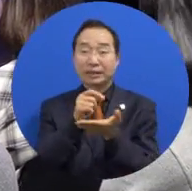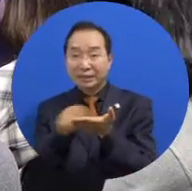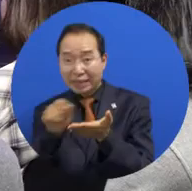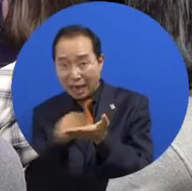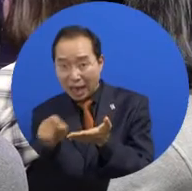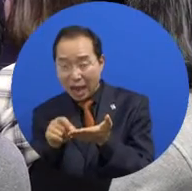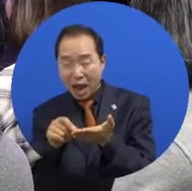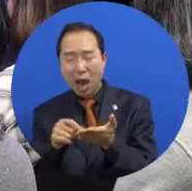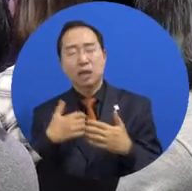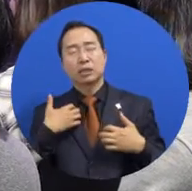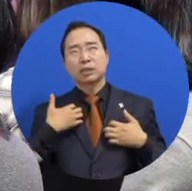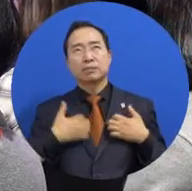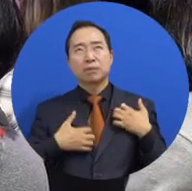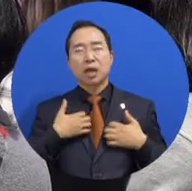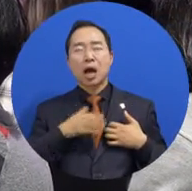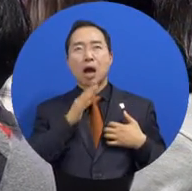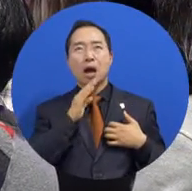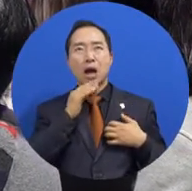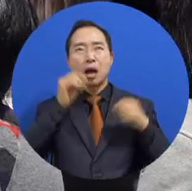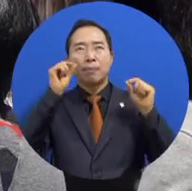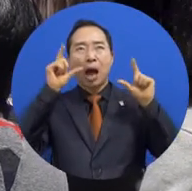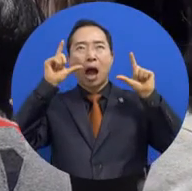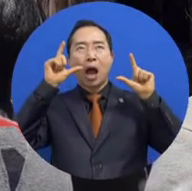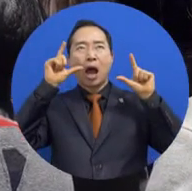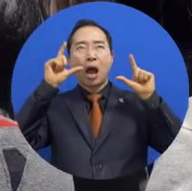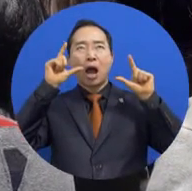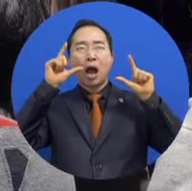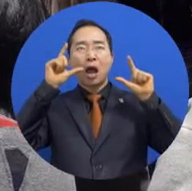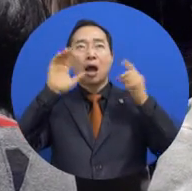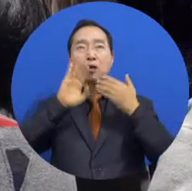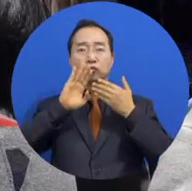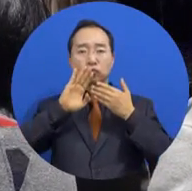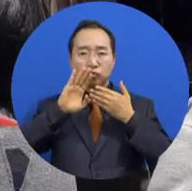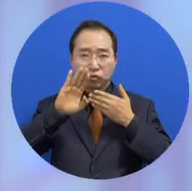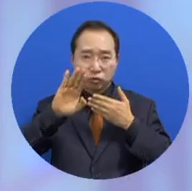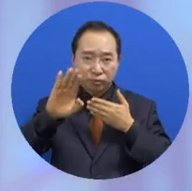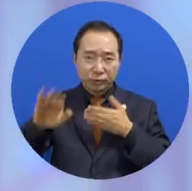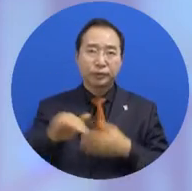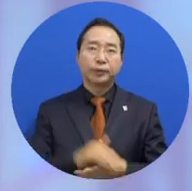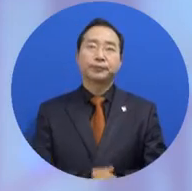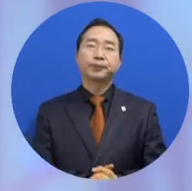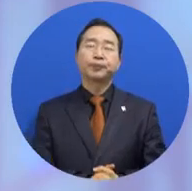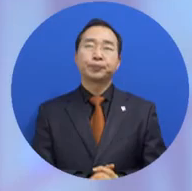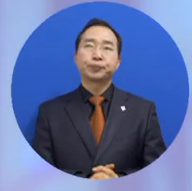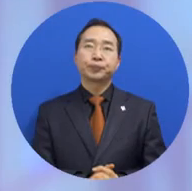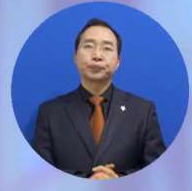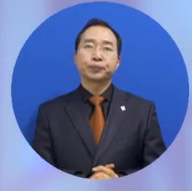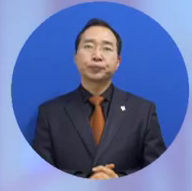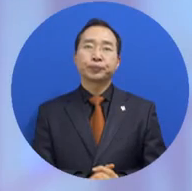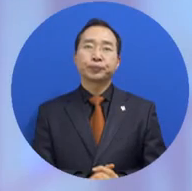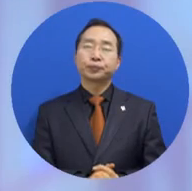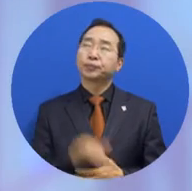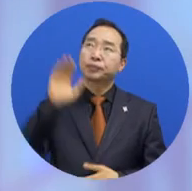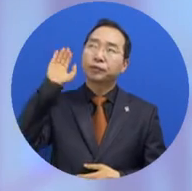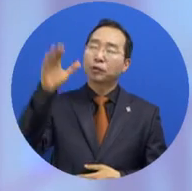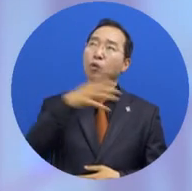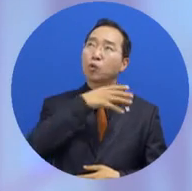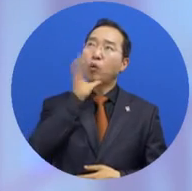읽고 쓴다는 것에 통쾌함을 깨닫게 된 순간부터 이 노년과